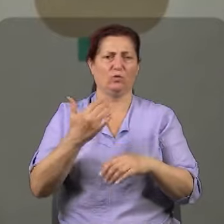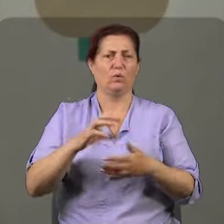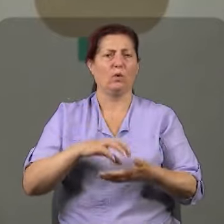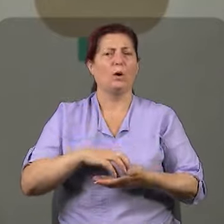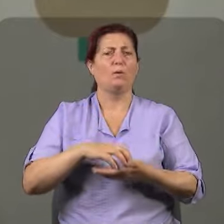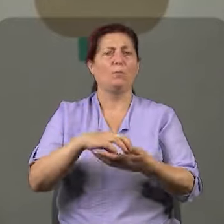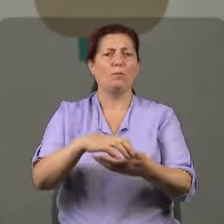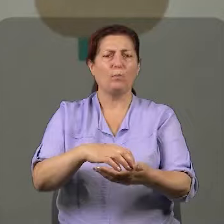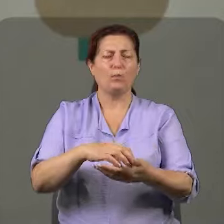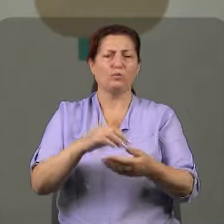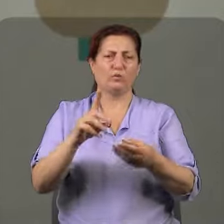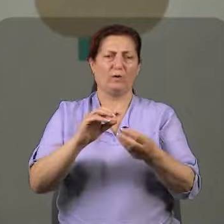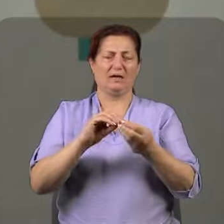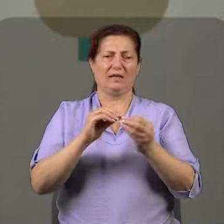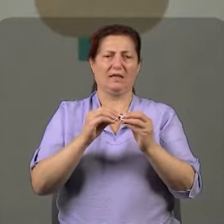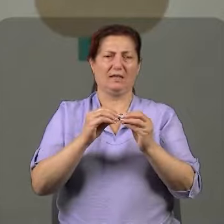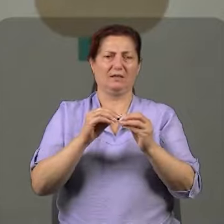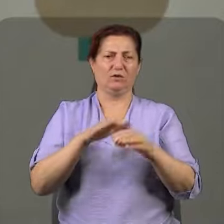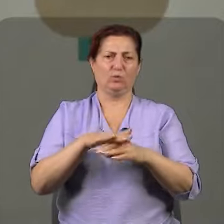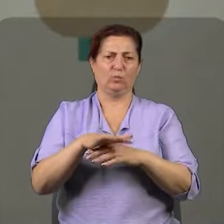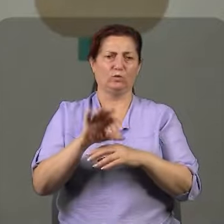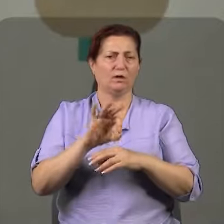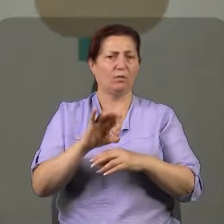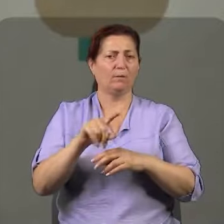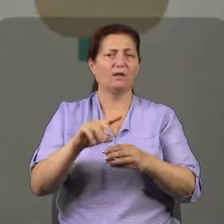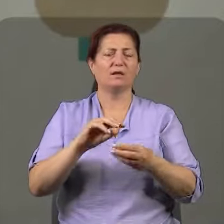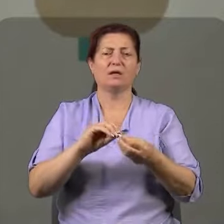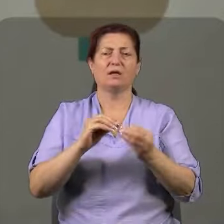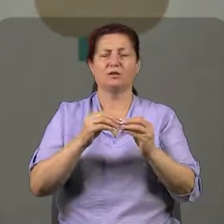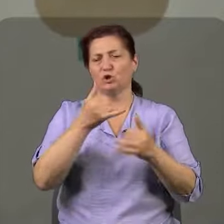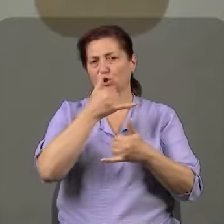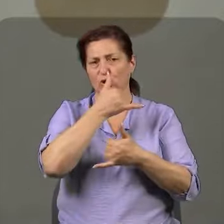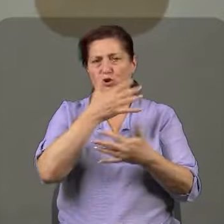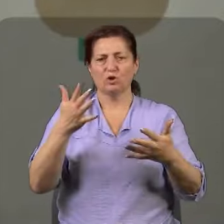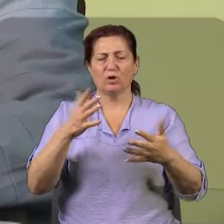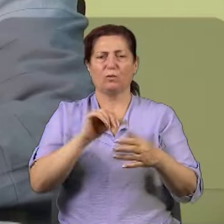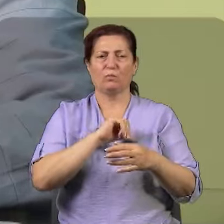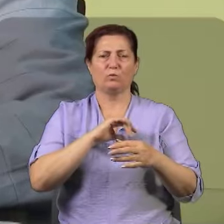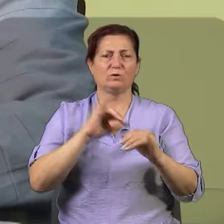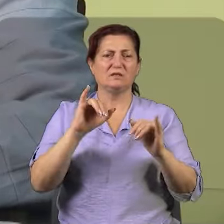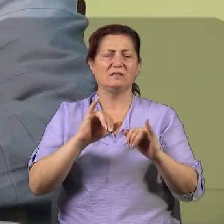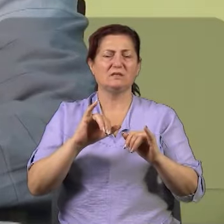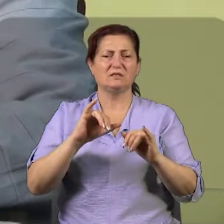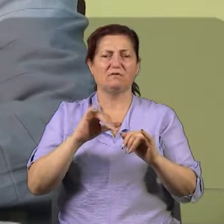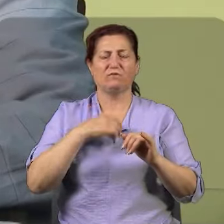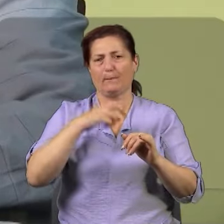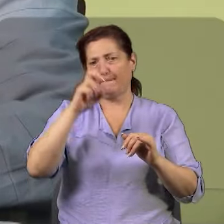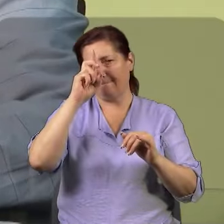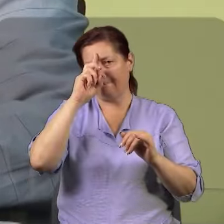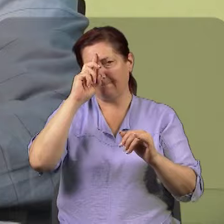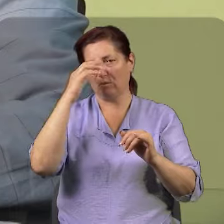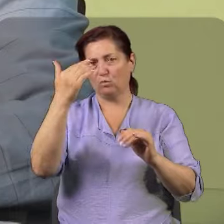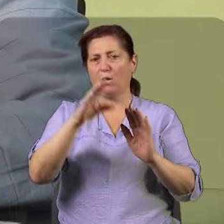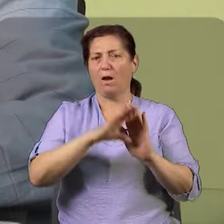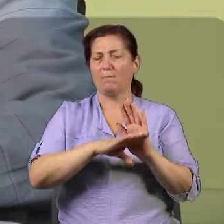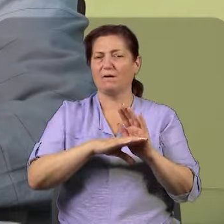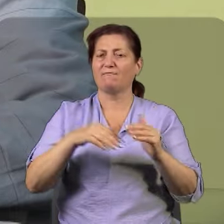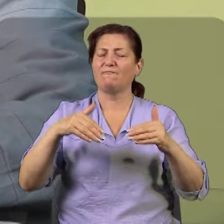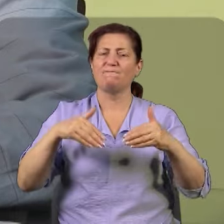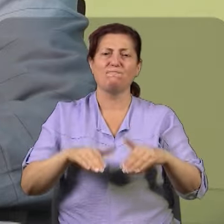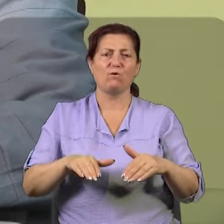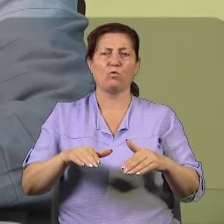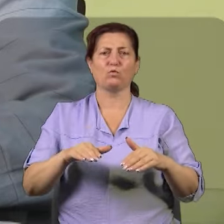դա պետք է խնդիրներ լուծելու համար, բայց խնդիրները չեն կարողանում ձևակերպել, հա, մեր պետական ապարատը, պետական համակարգը, որոշում